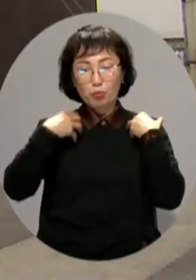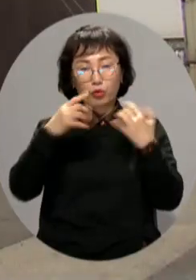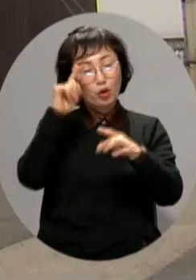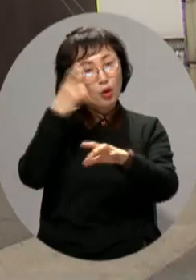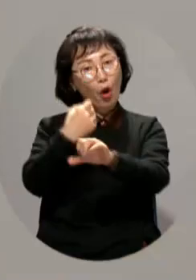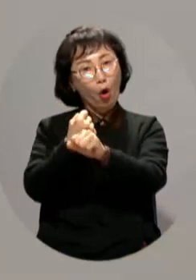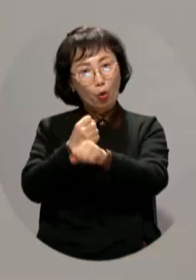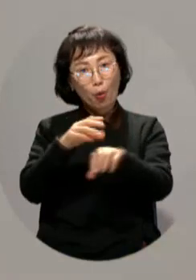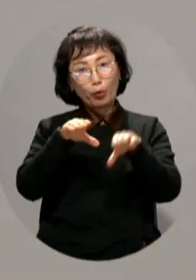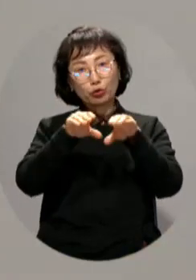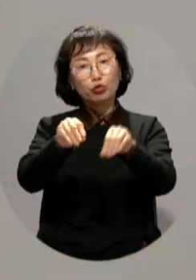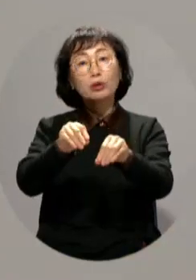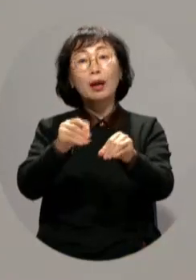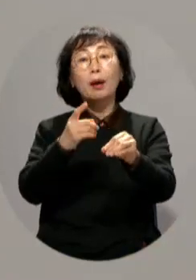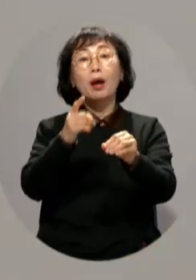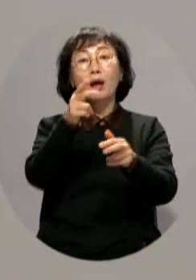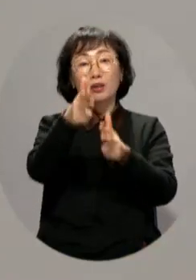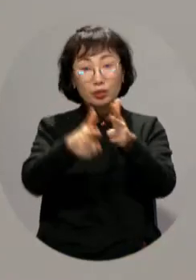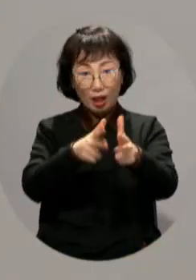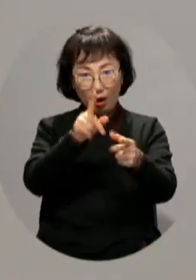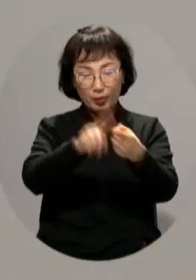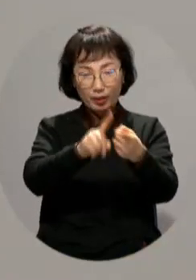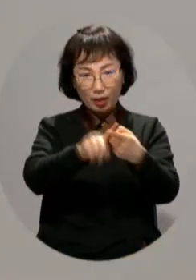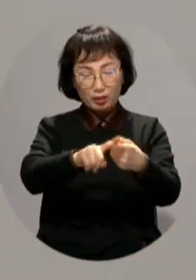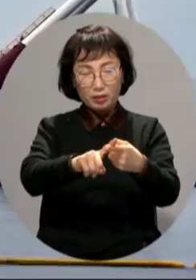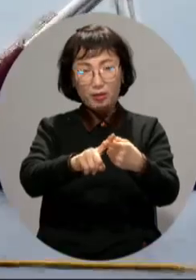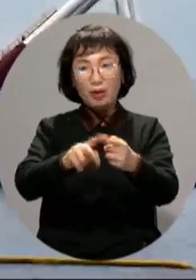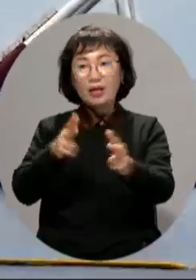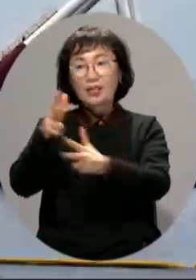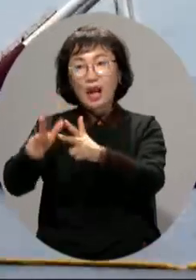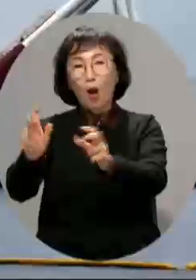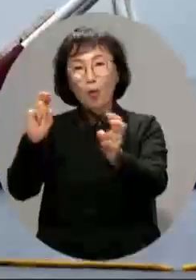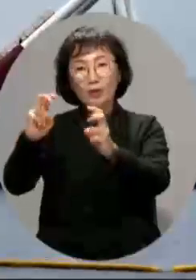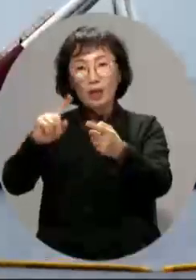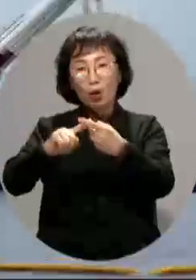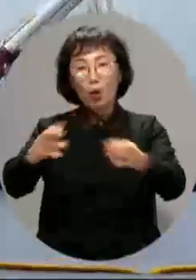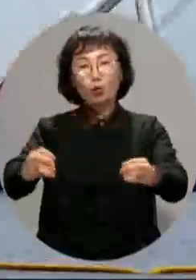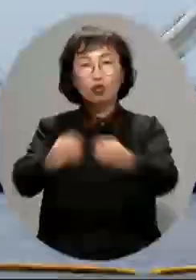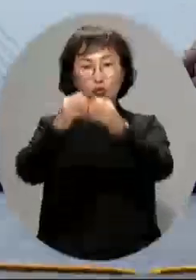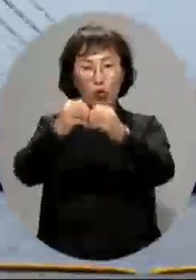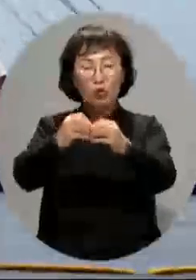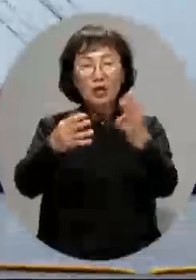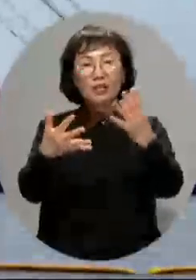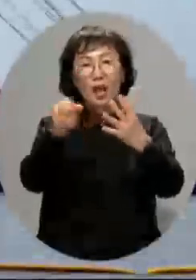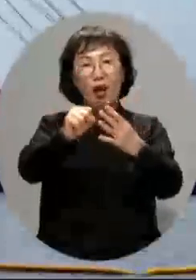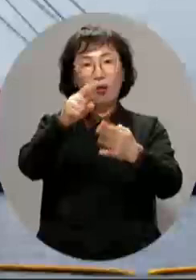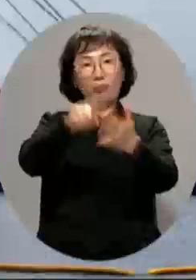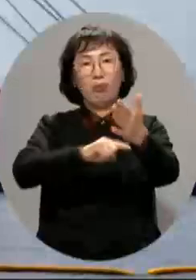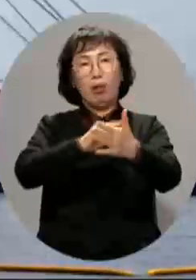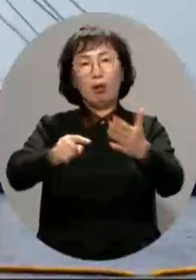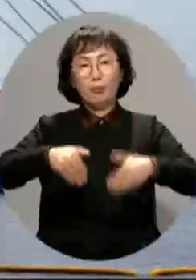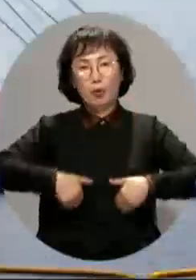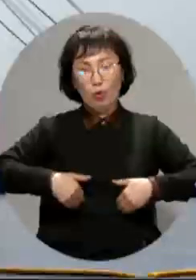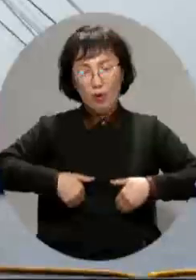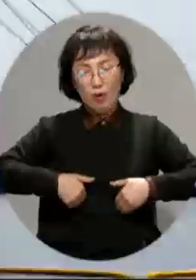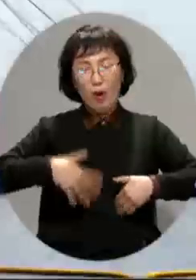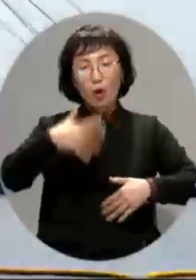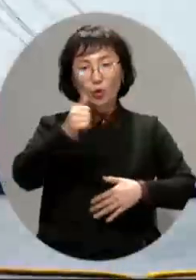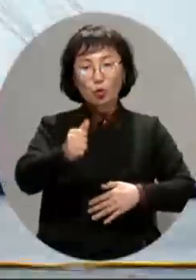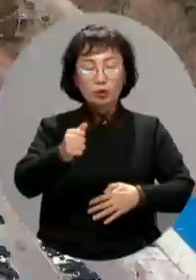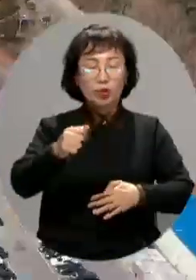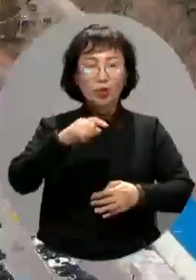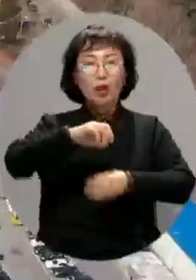중단한 군산대는 사업수행업체와의 중복 계약으로 4억원을 물어줘야 하는 상황 또 총장이 임의로